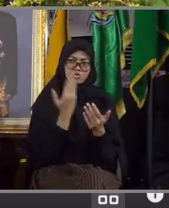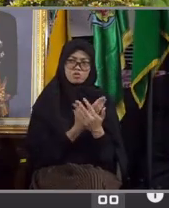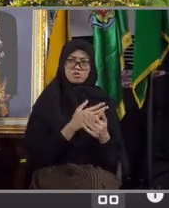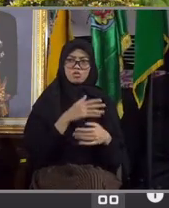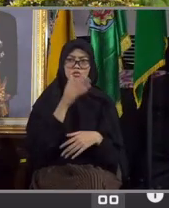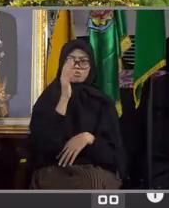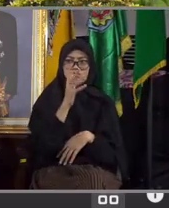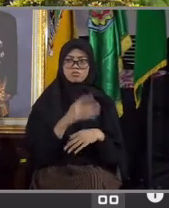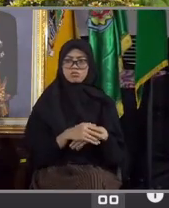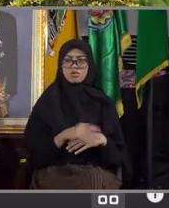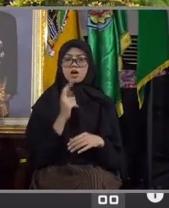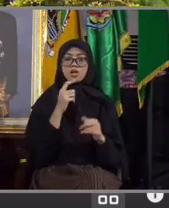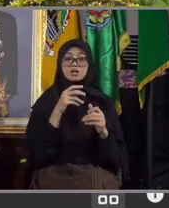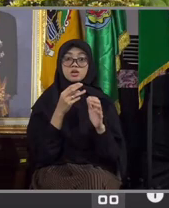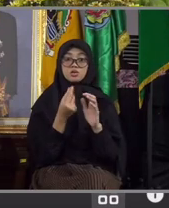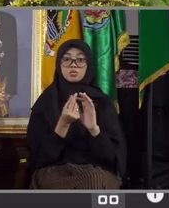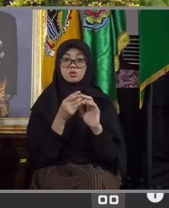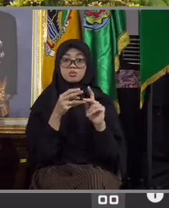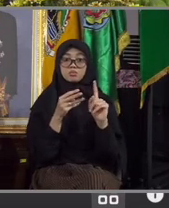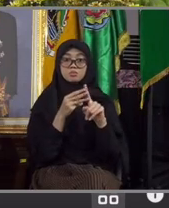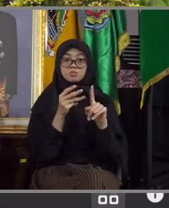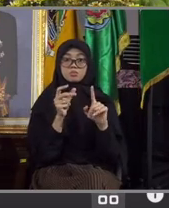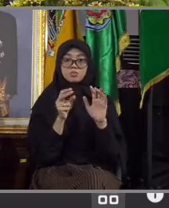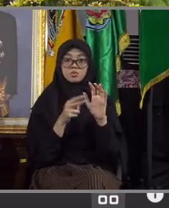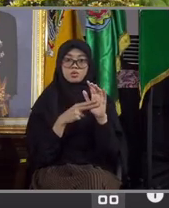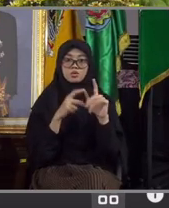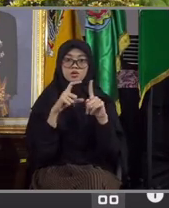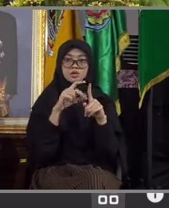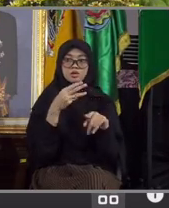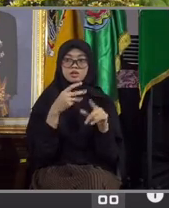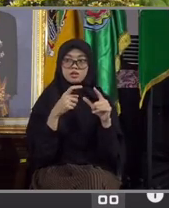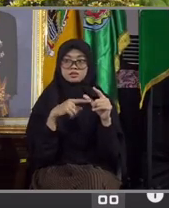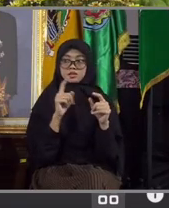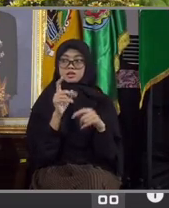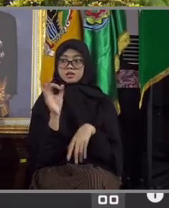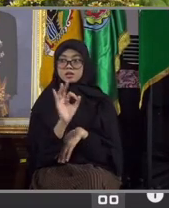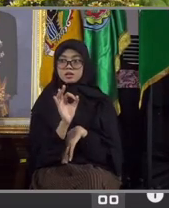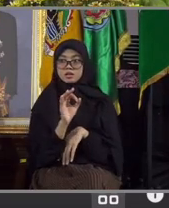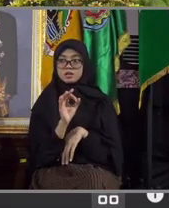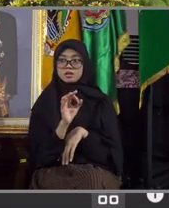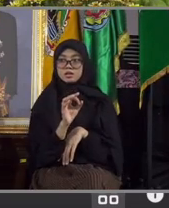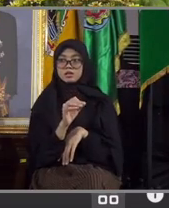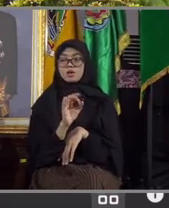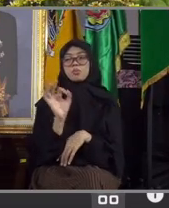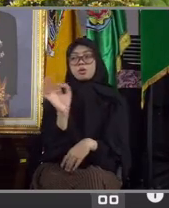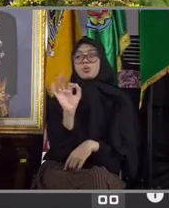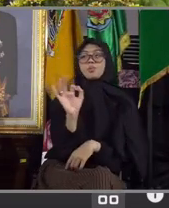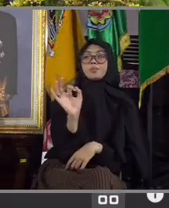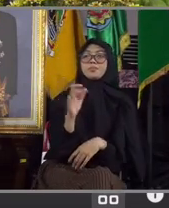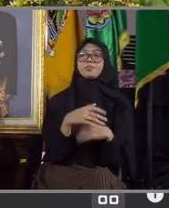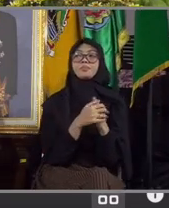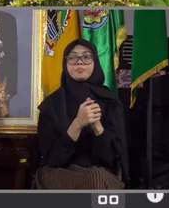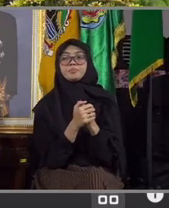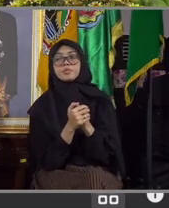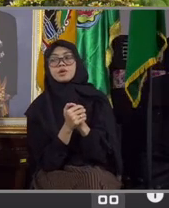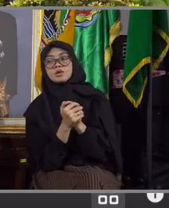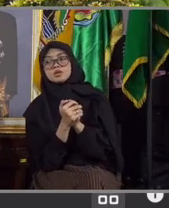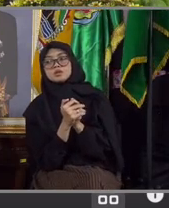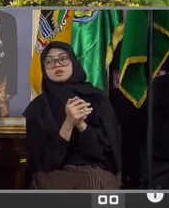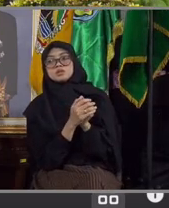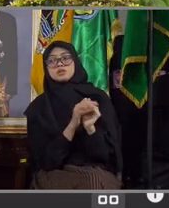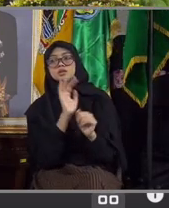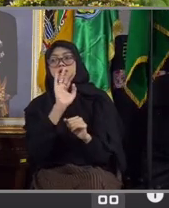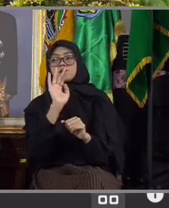Ada bumdes enggak? Ada bumdes enggak? Belum ada ya? Belum, Pak. Oke, gini aja. Nanti